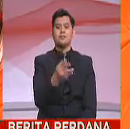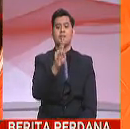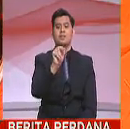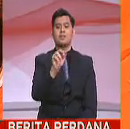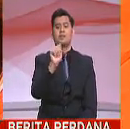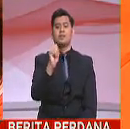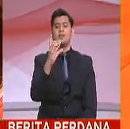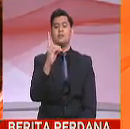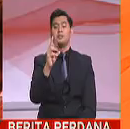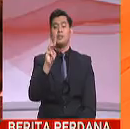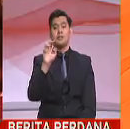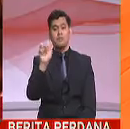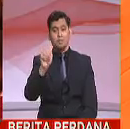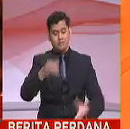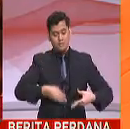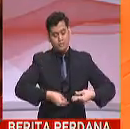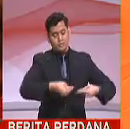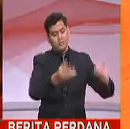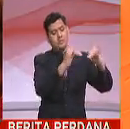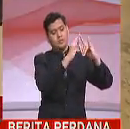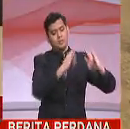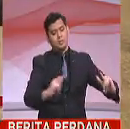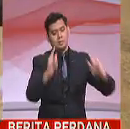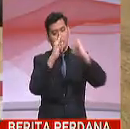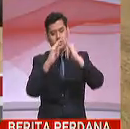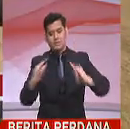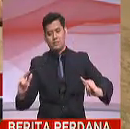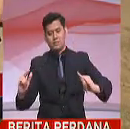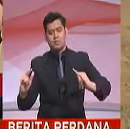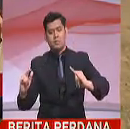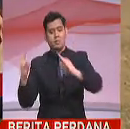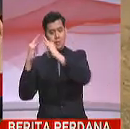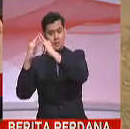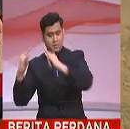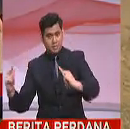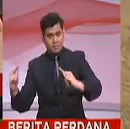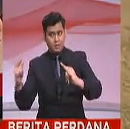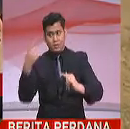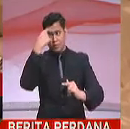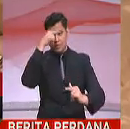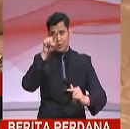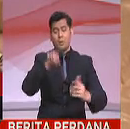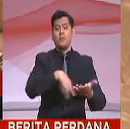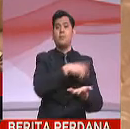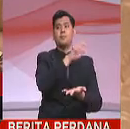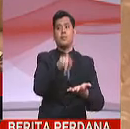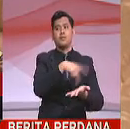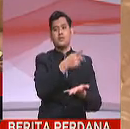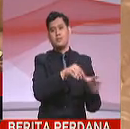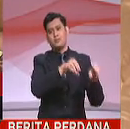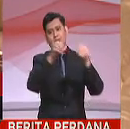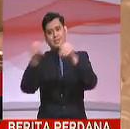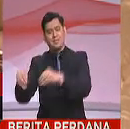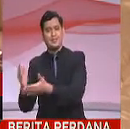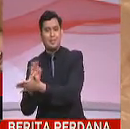memberi cubicle untuk pusat pemulihan, pusat perpindahan sementara. Jadi dengan ini